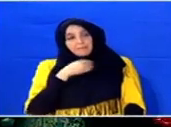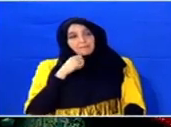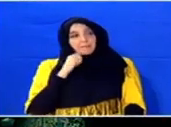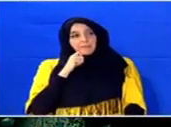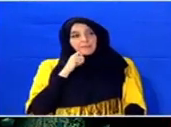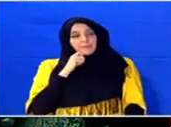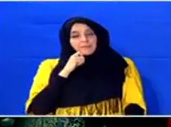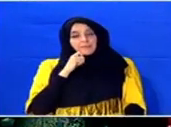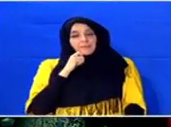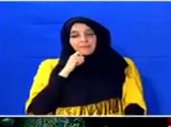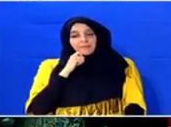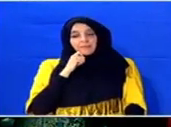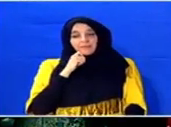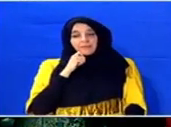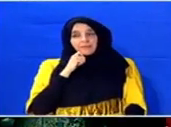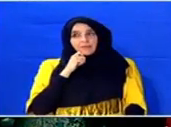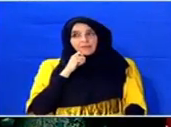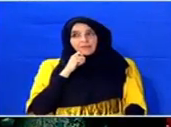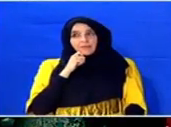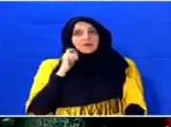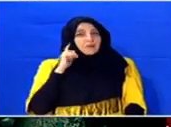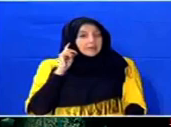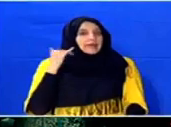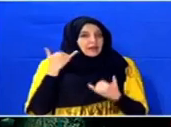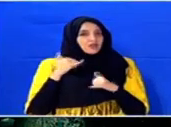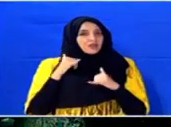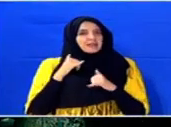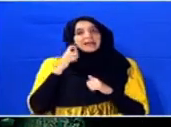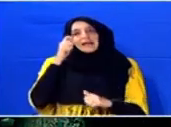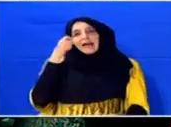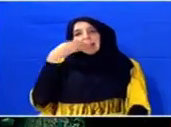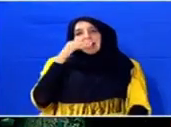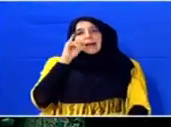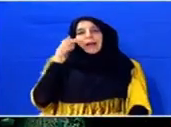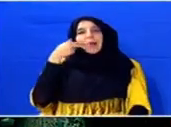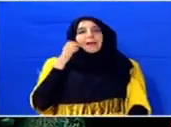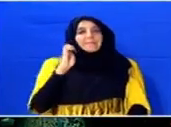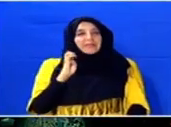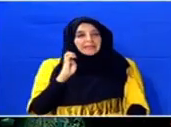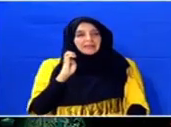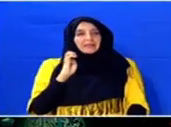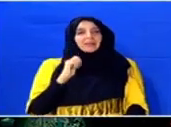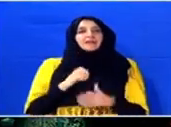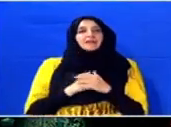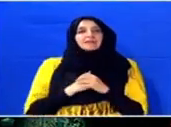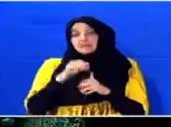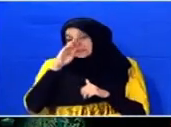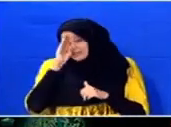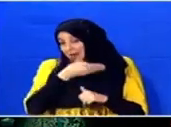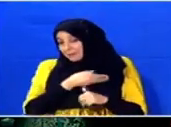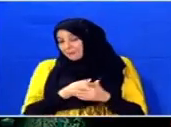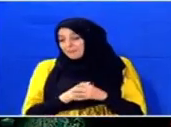من العاصمه شكرا العاصمه امينه السلام عليكم